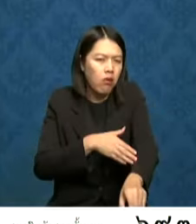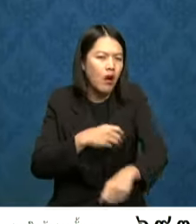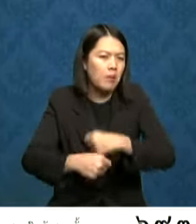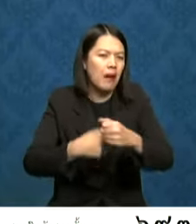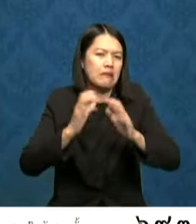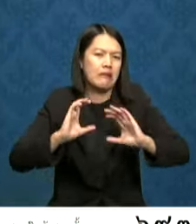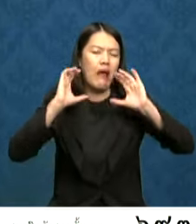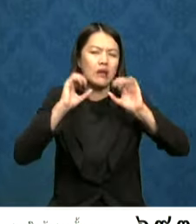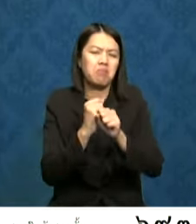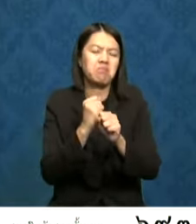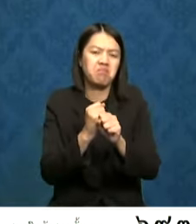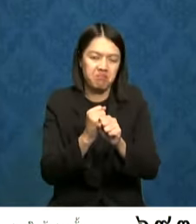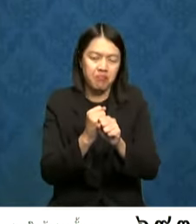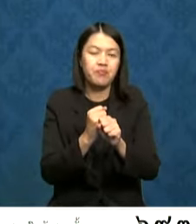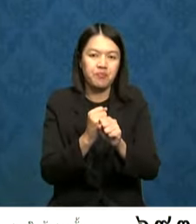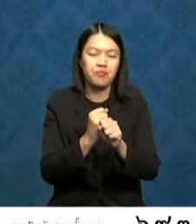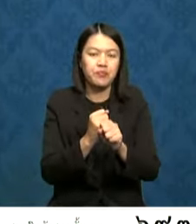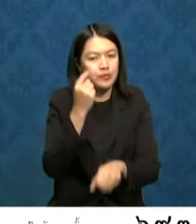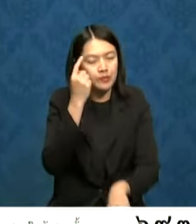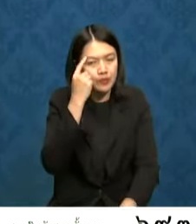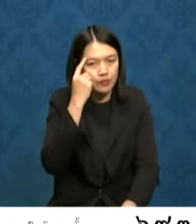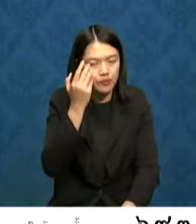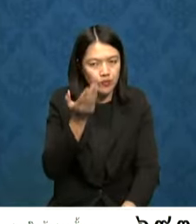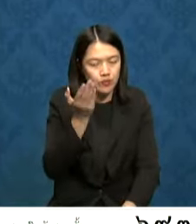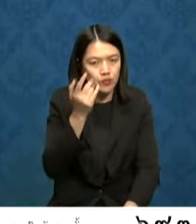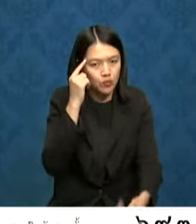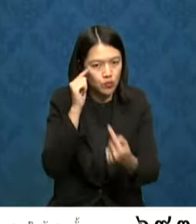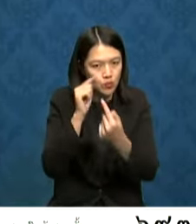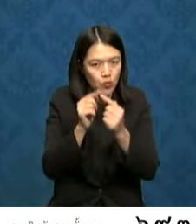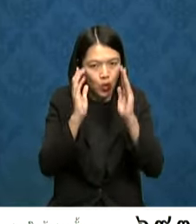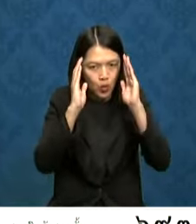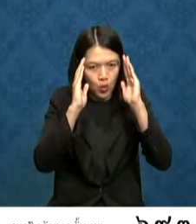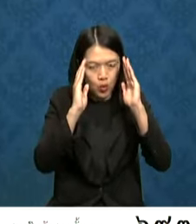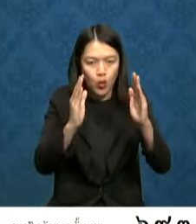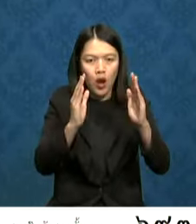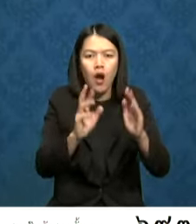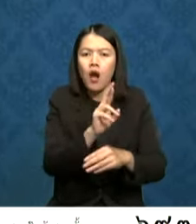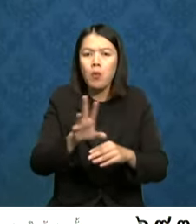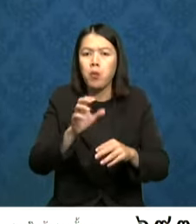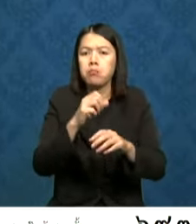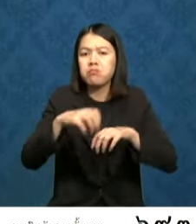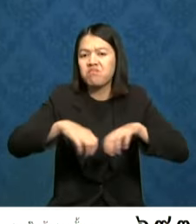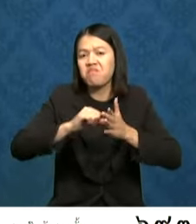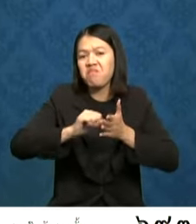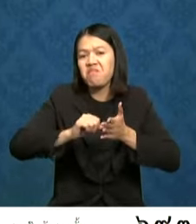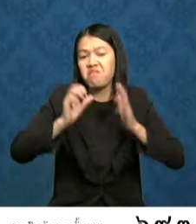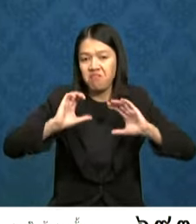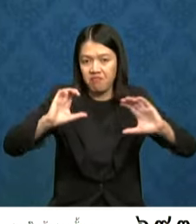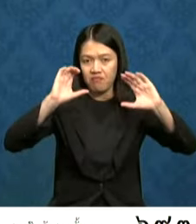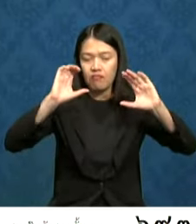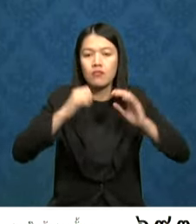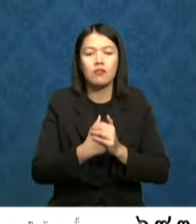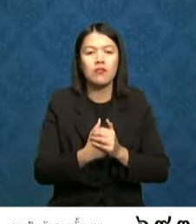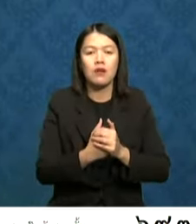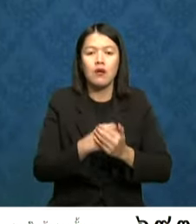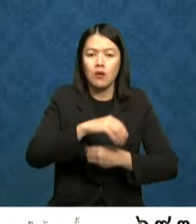ราชการค่ะช่วยกลับมาคิดกลับมาโฟกัสกับเรื่องของการปฏิรูประบบราชการนะคะไม่อย่างงั้นเราไม่สามารถที่จะทำให้ศักยภาพ